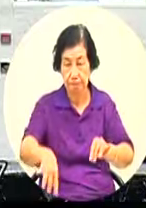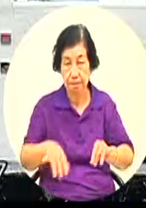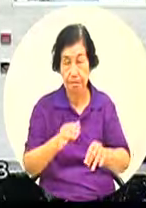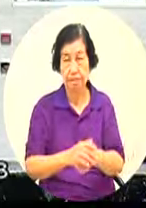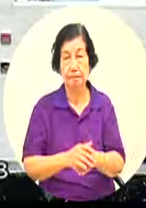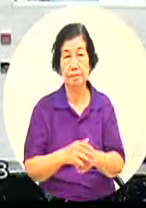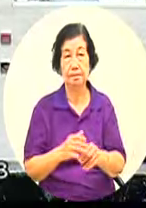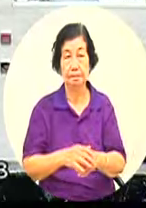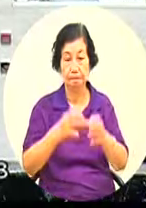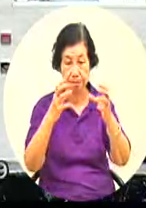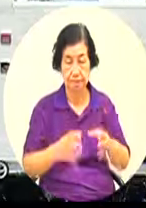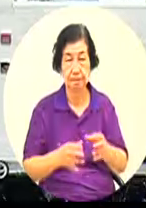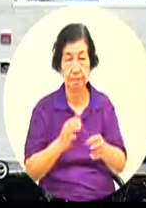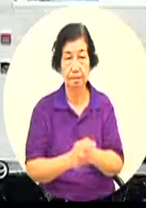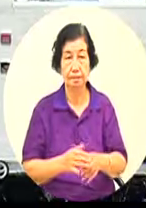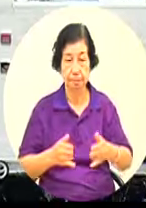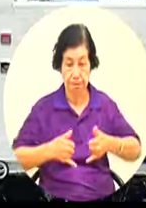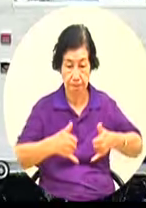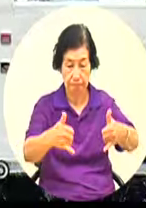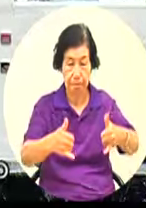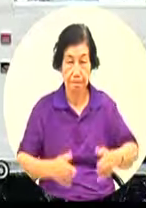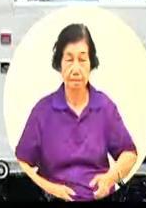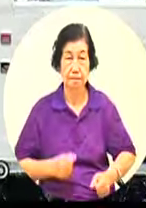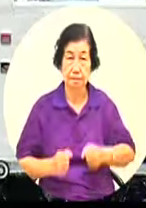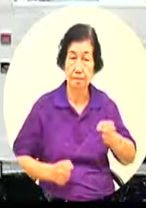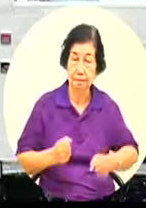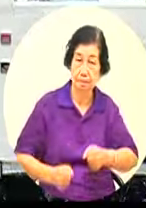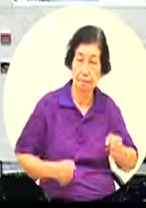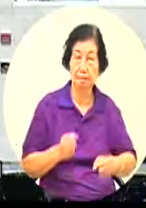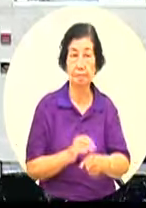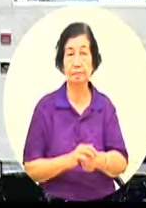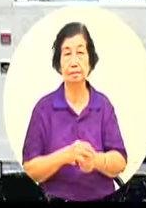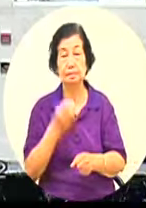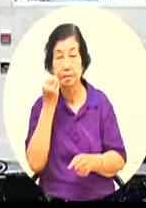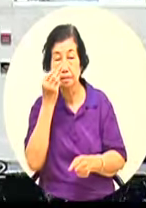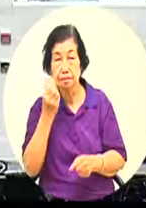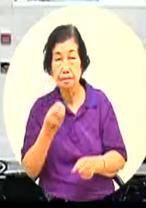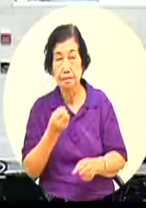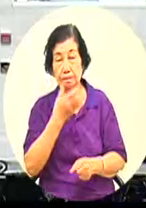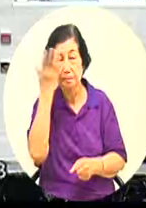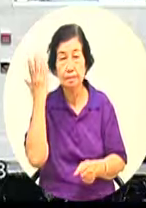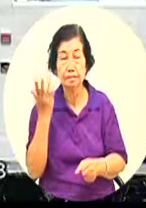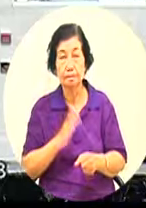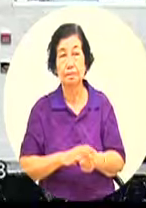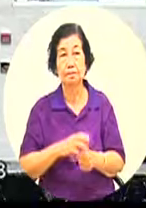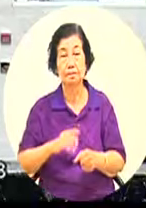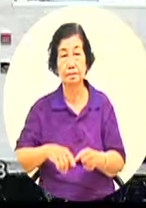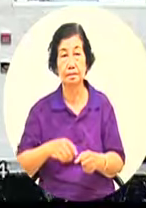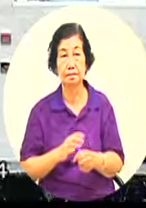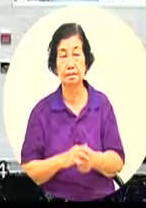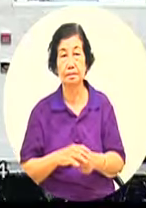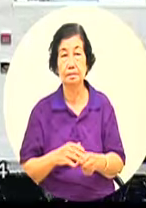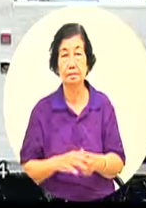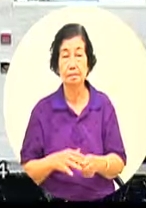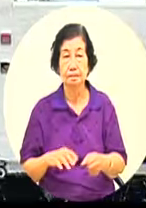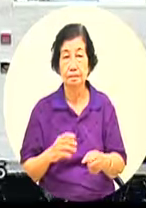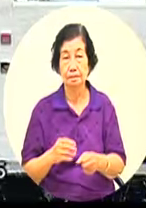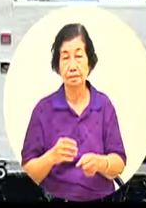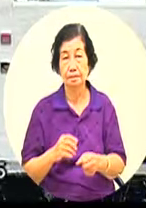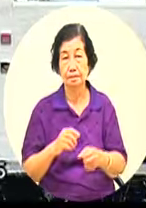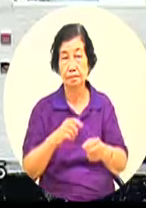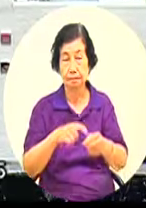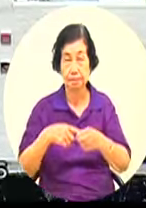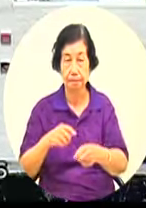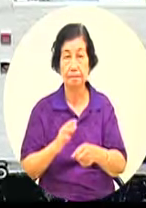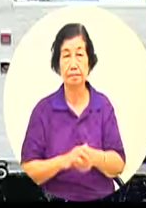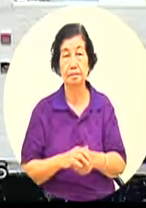跑，来达到一个观光的宣传的效果。那接下来我们进行我们下一位陈